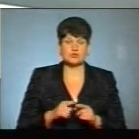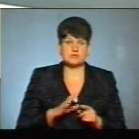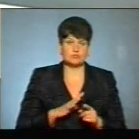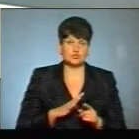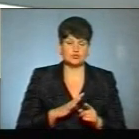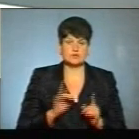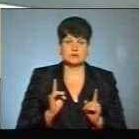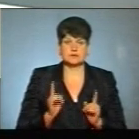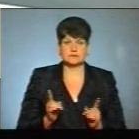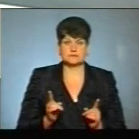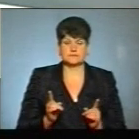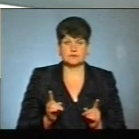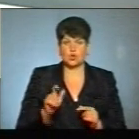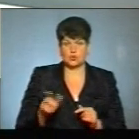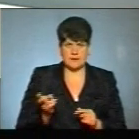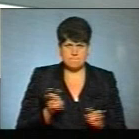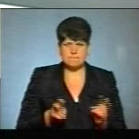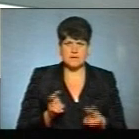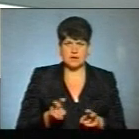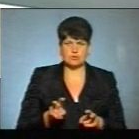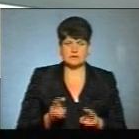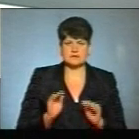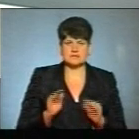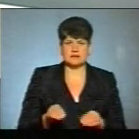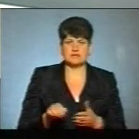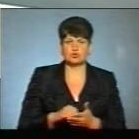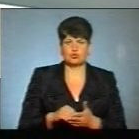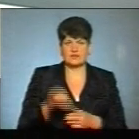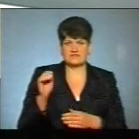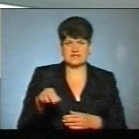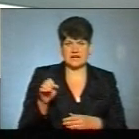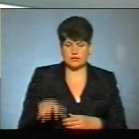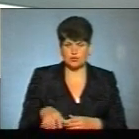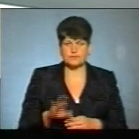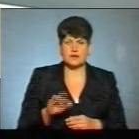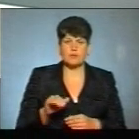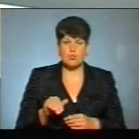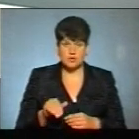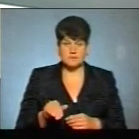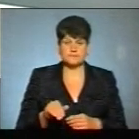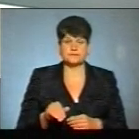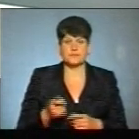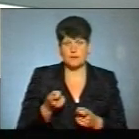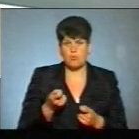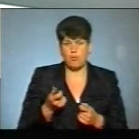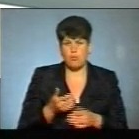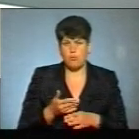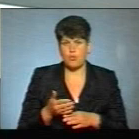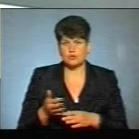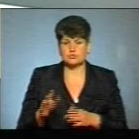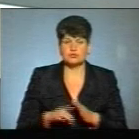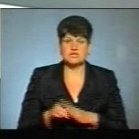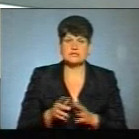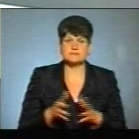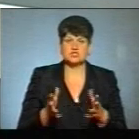виключно, люди приходили і клали документи в скриньку, потім, ну так, потрошки почала